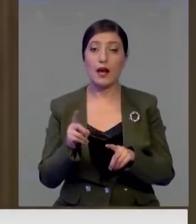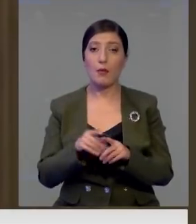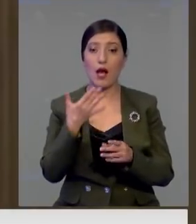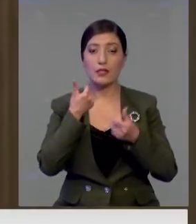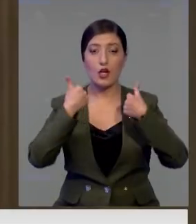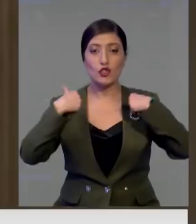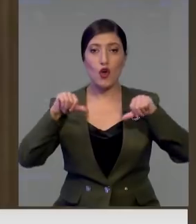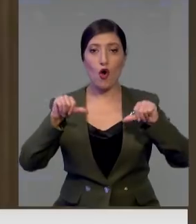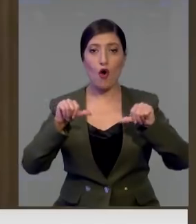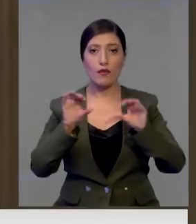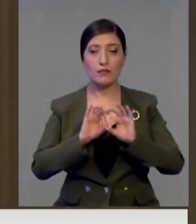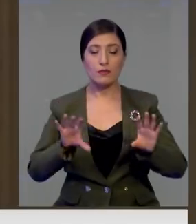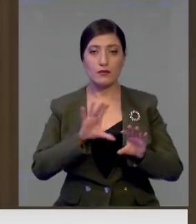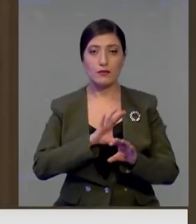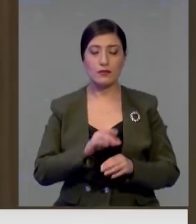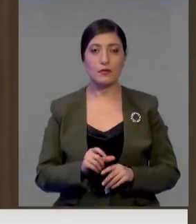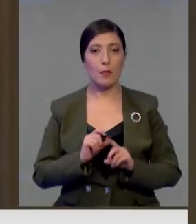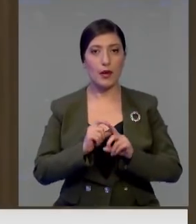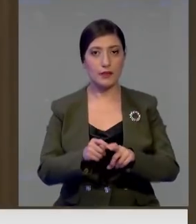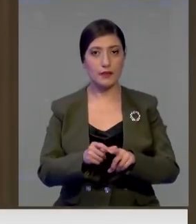ժողով։ Շնորհակալություն։ Արձագանք, պարոն Ուրիխանյան։